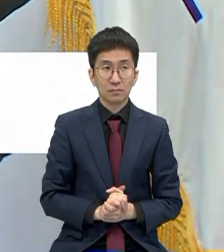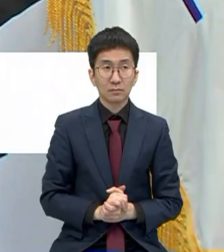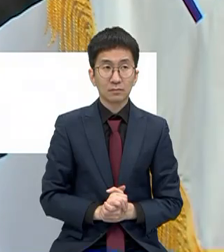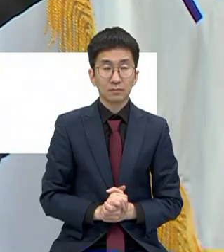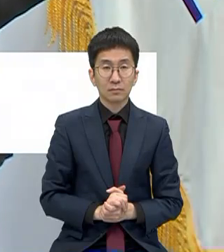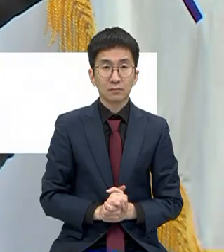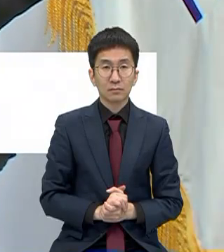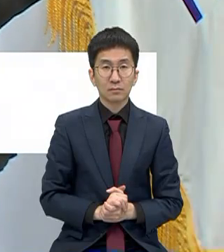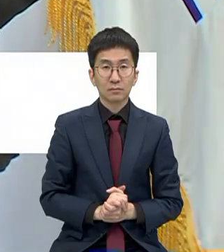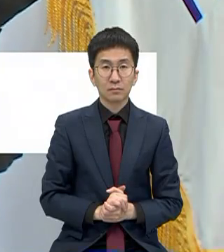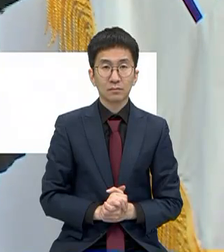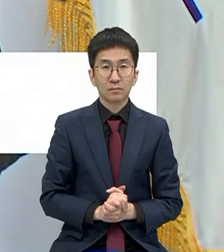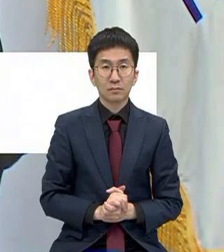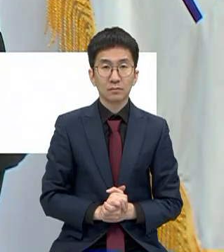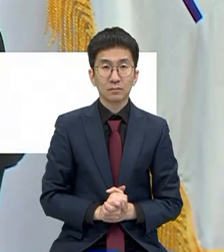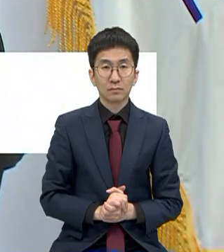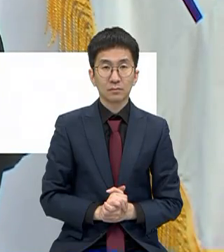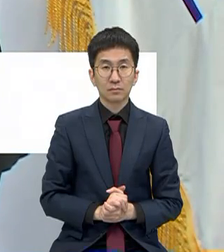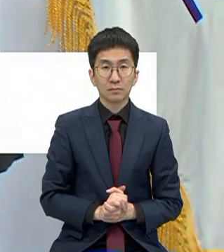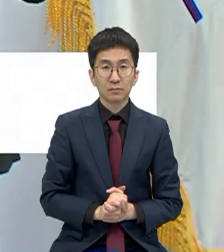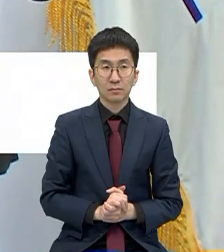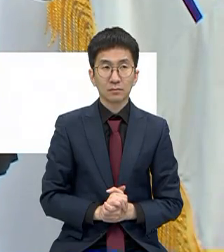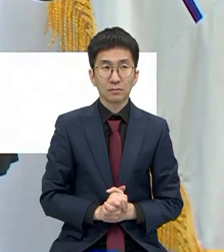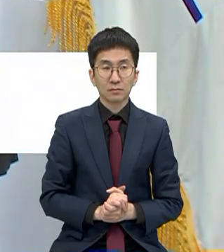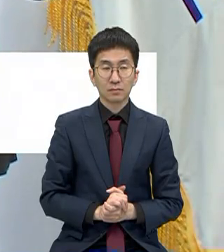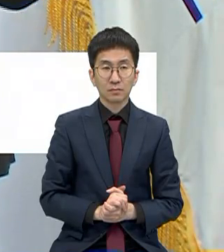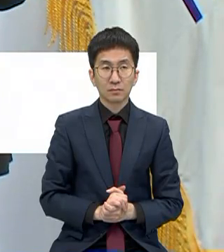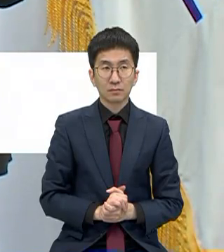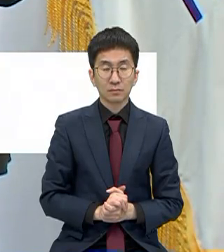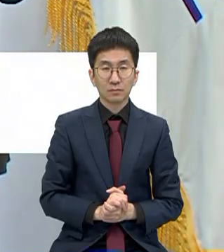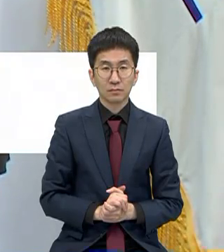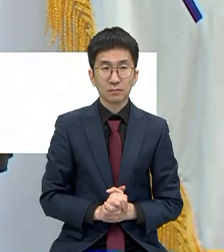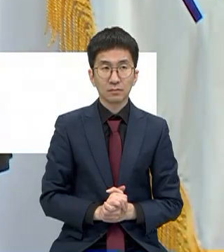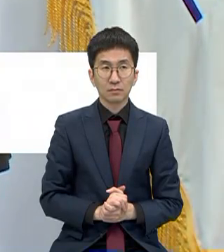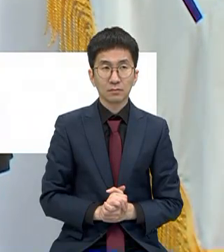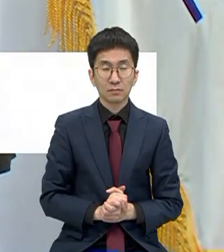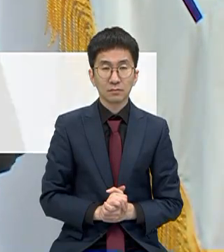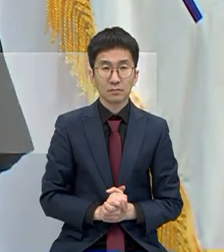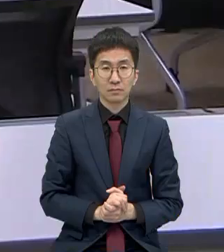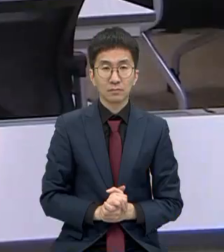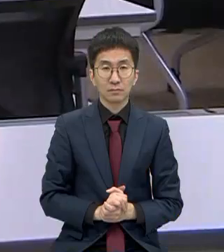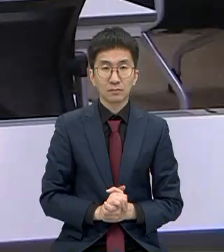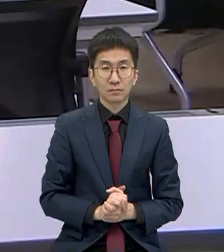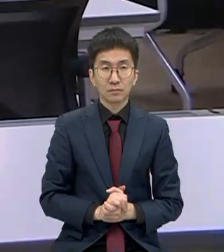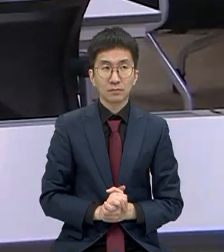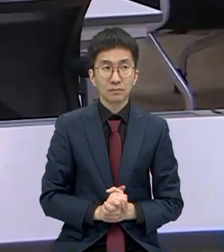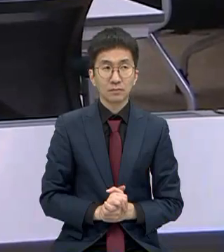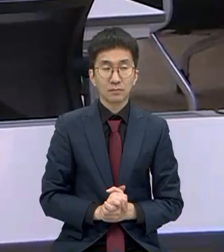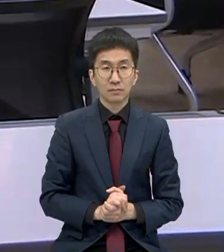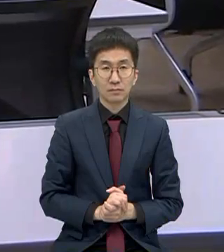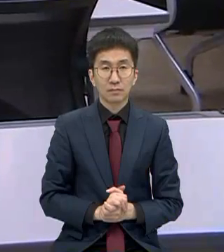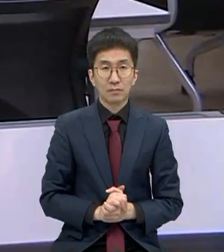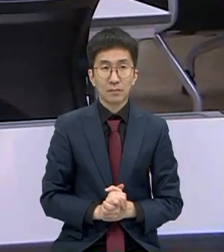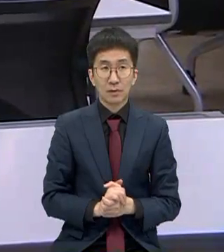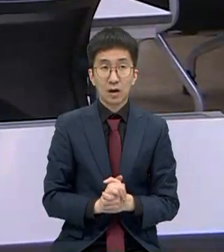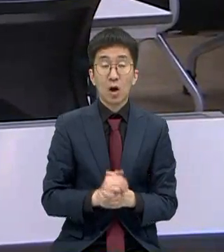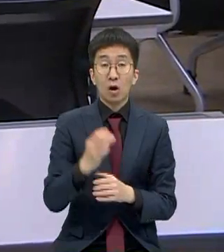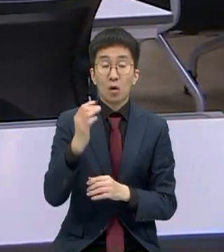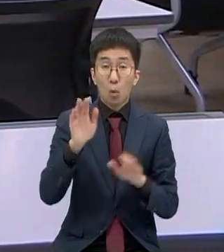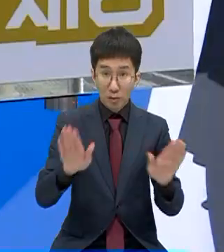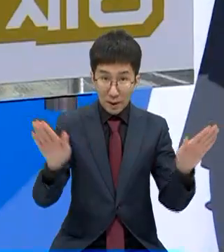만들어서 전 세계가 부러워하는 선도국가 대한민국을 만들겠습니다. 지사직 임기는